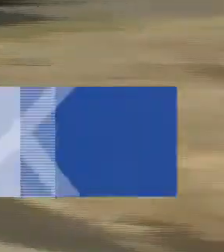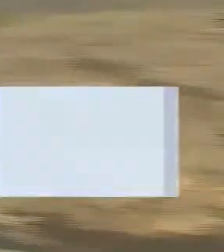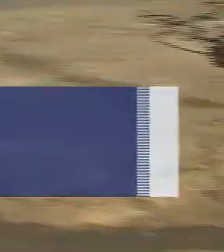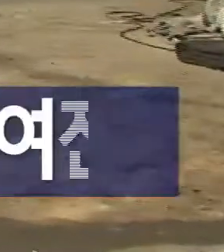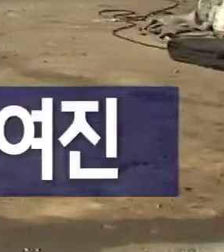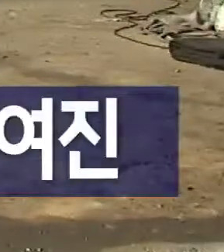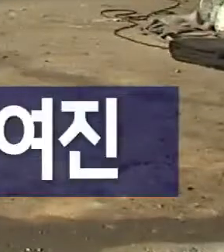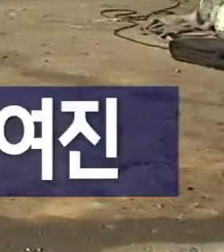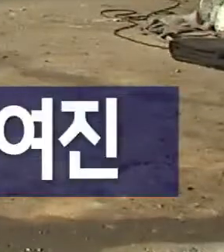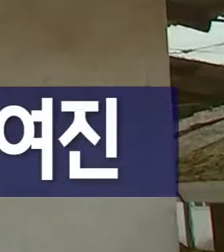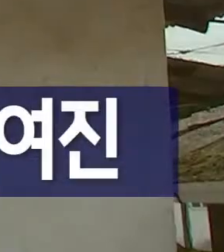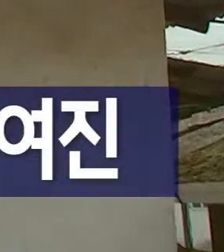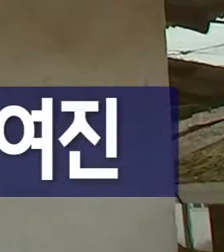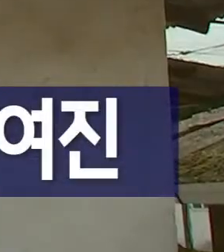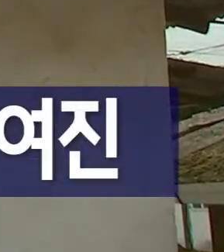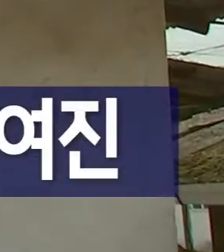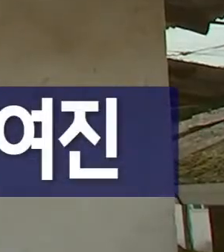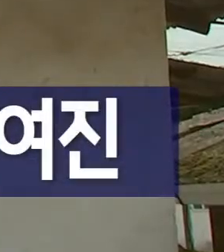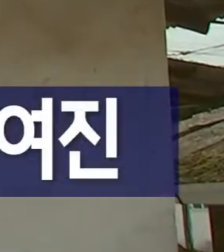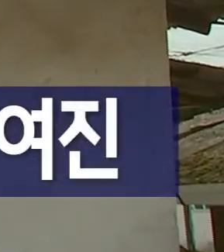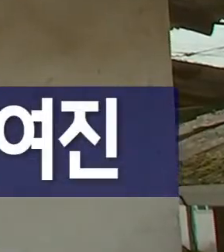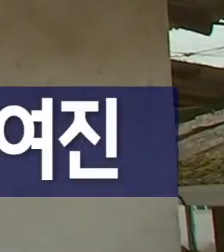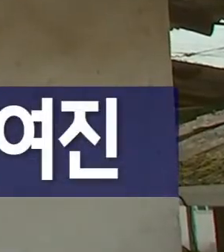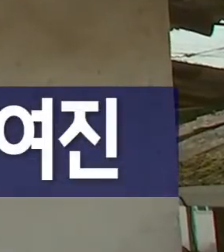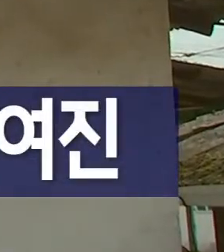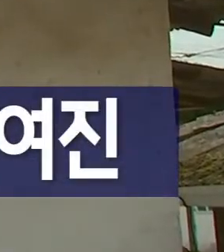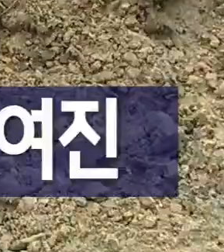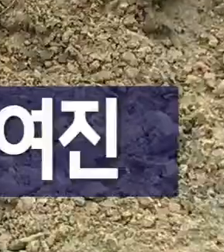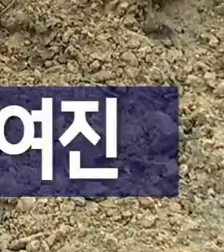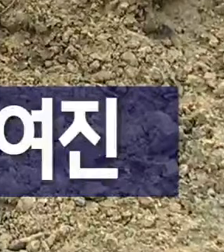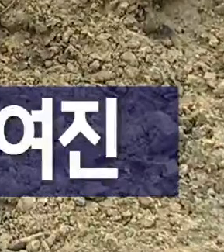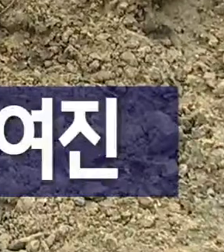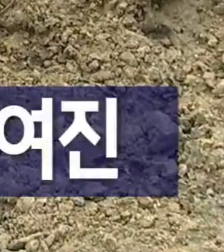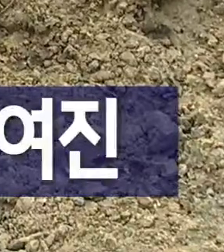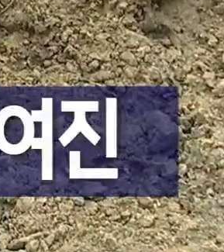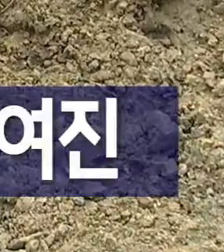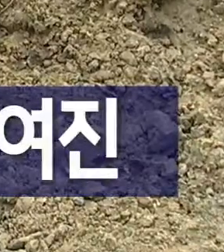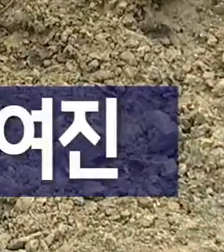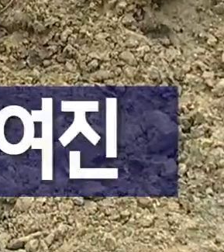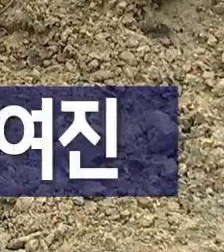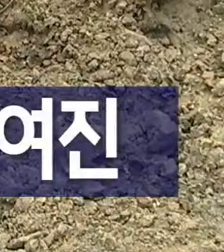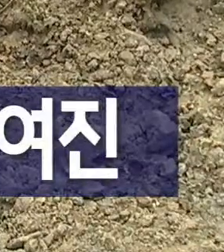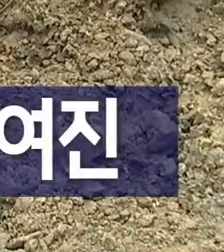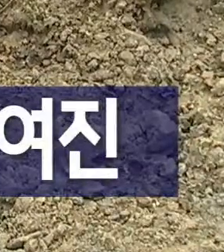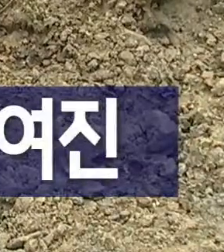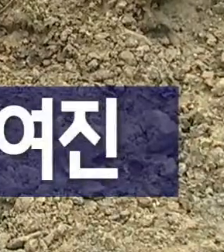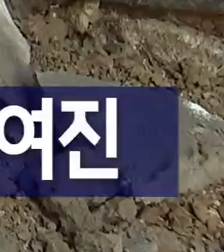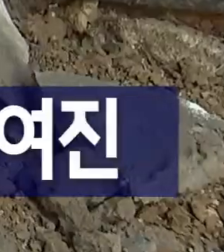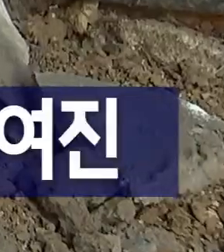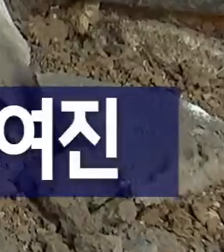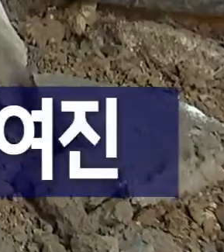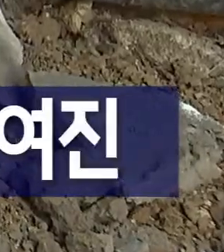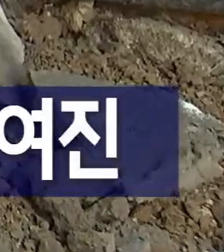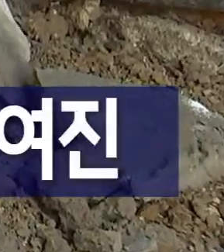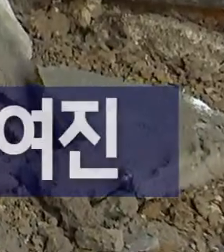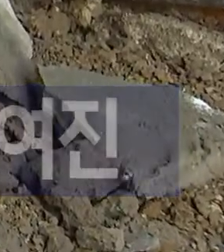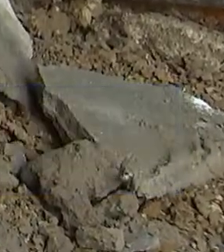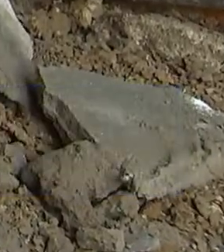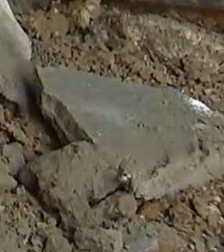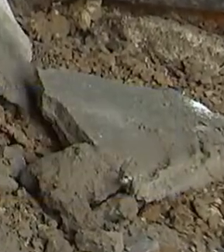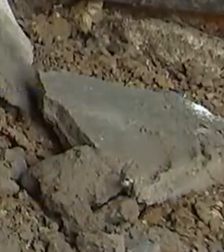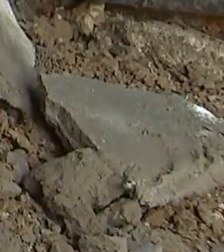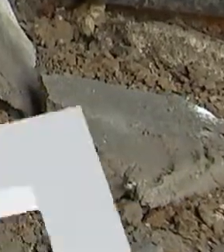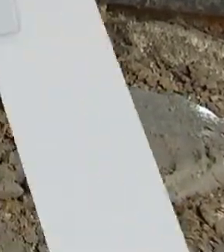괴산에서 규모 2.9의 지진이 또 발생했습니다. 여진만 20차례가 넘었는데 진앙지 주변에선 불안감이 커지고